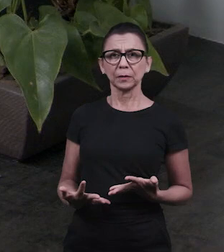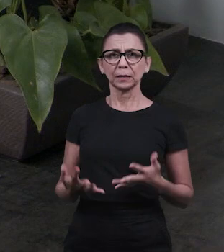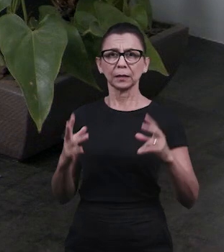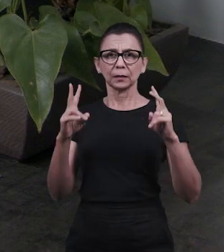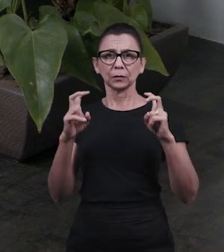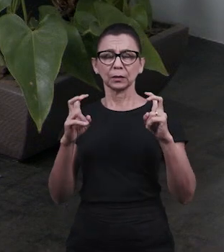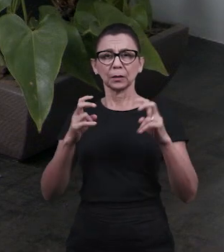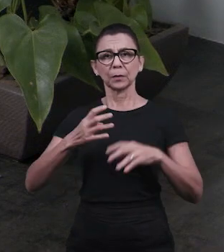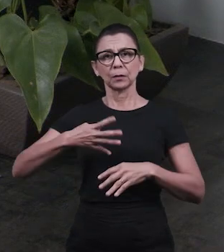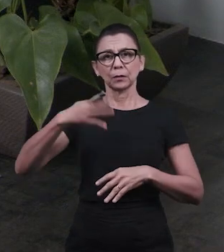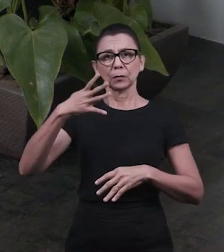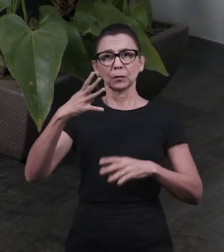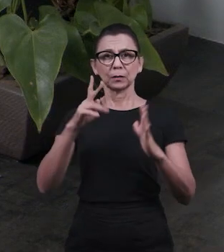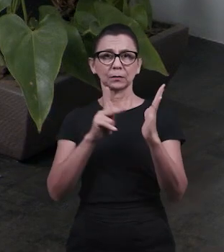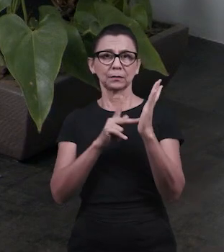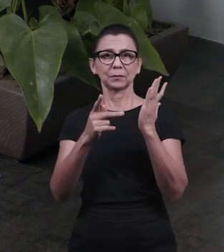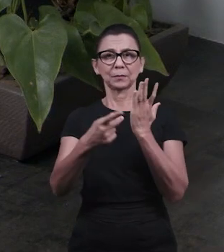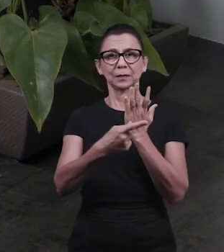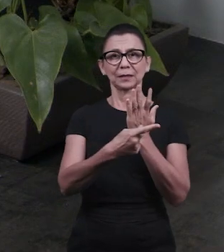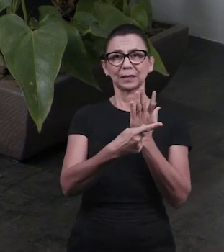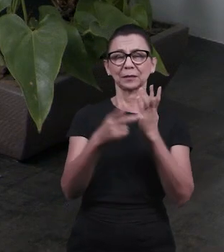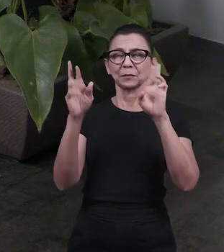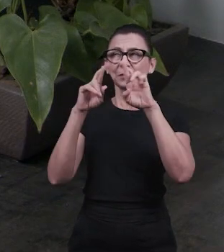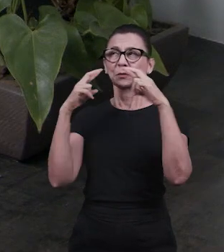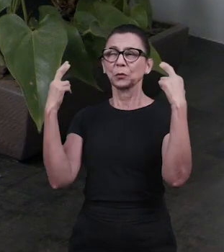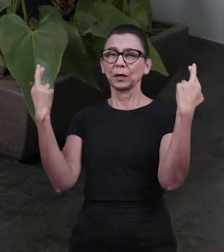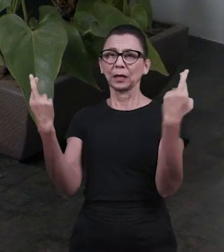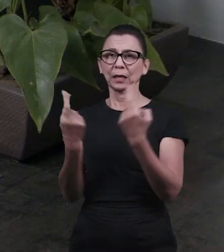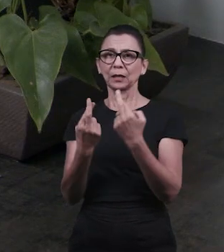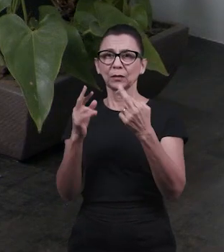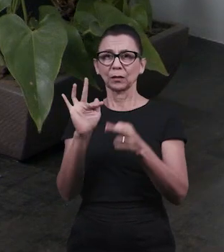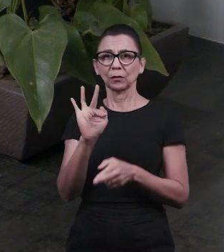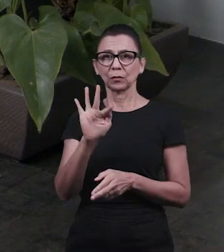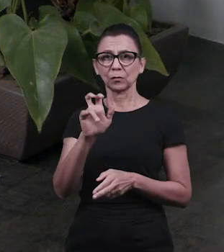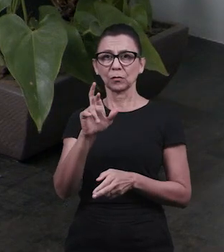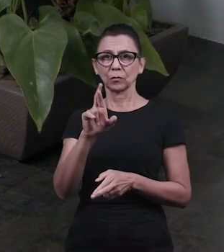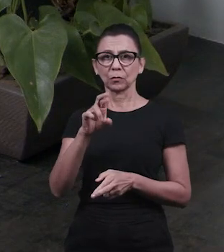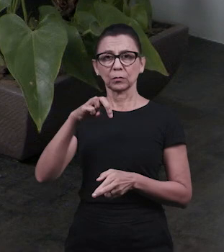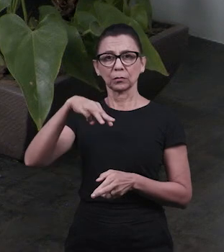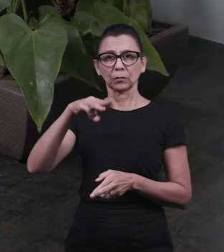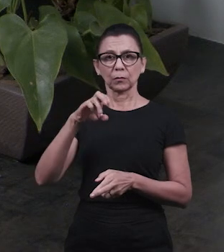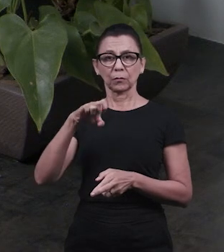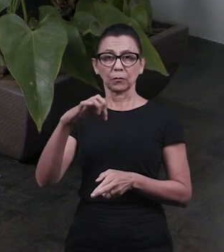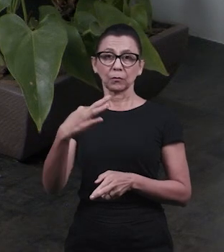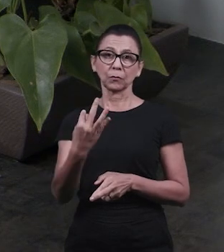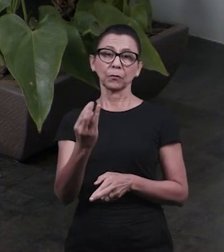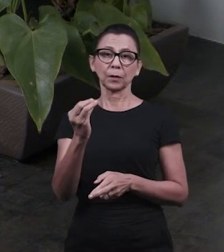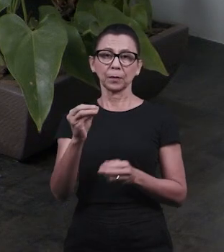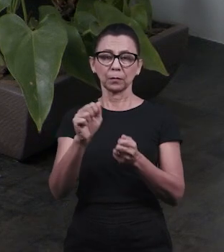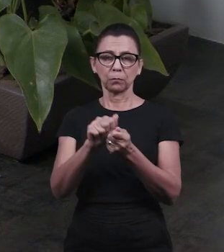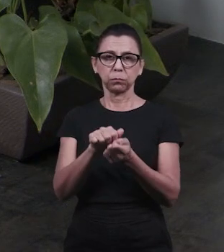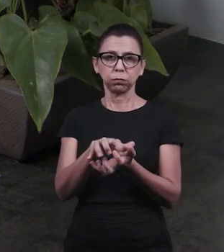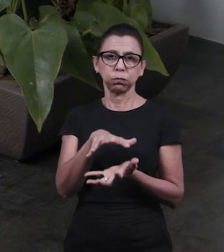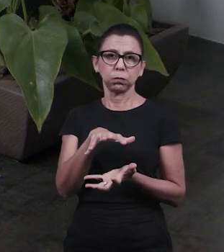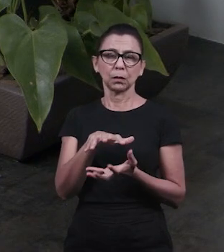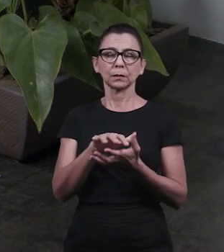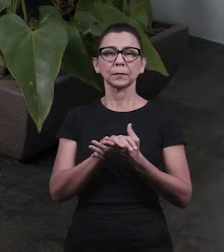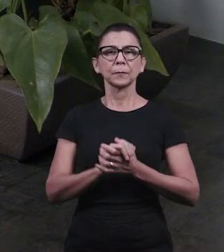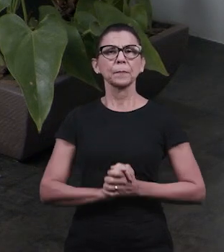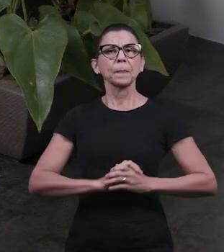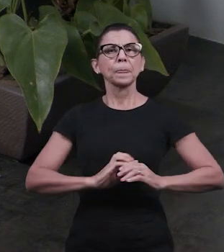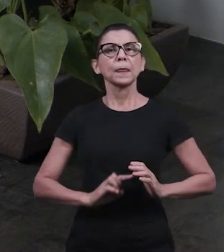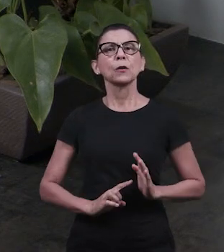четвертой притче о Царстве, притче о закваске. И они расширят наше понимание этой притчи, показывая